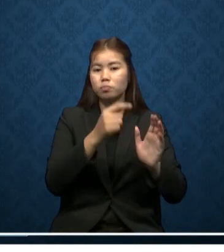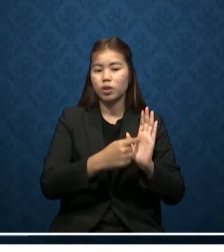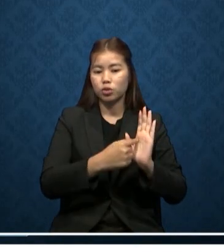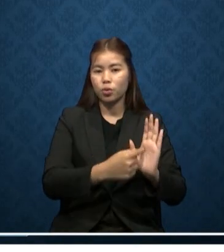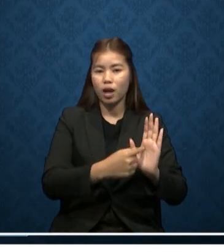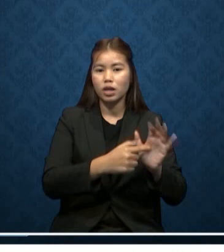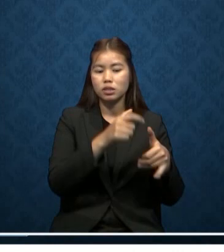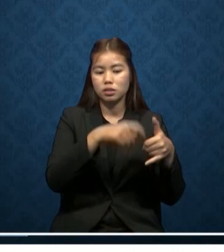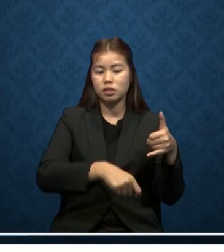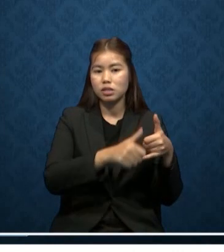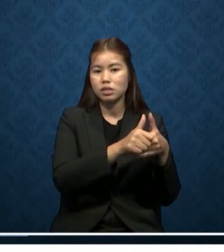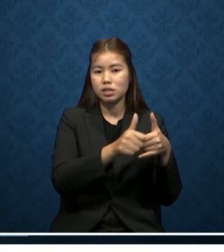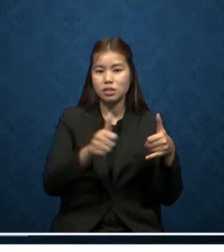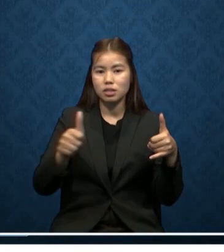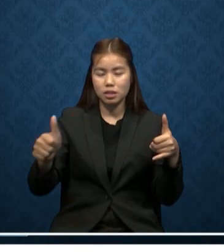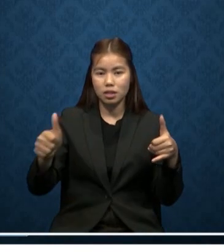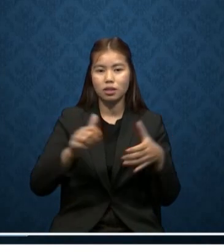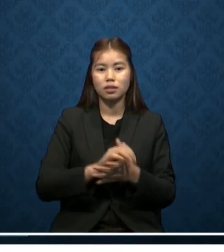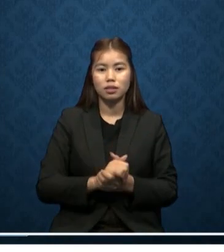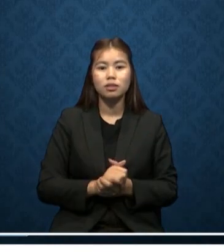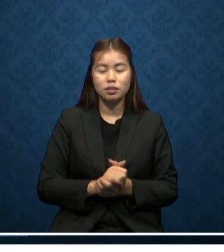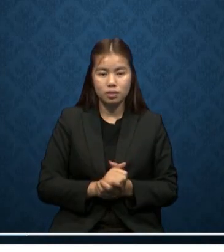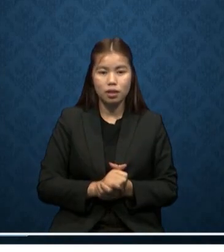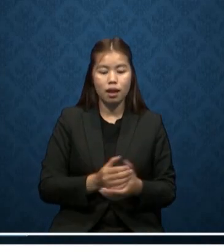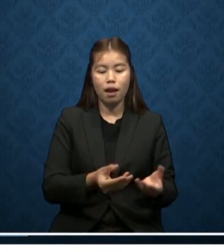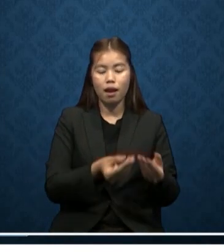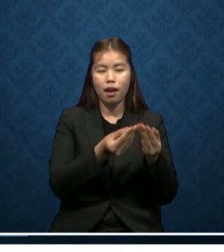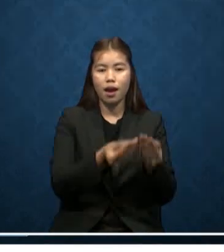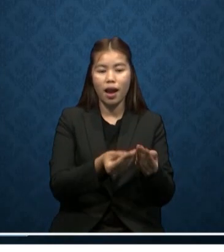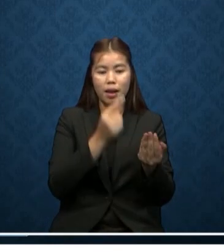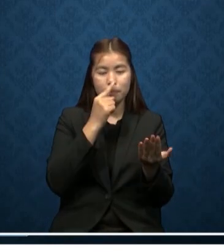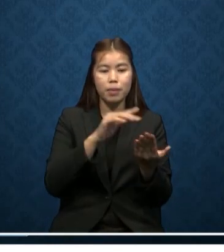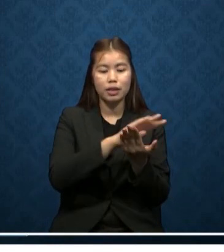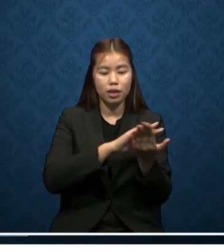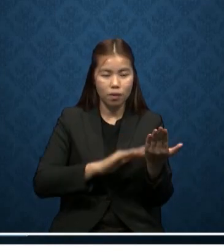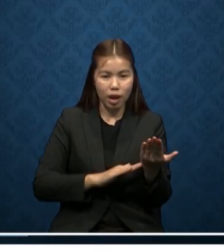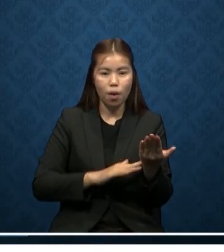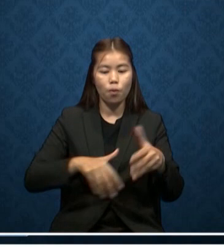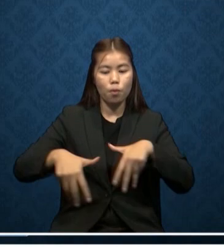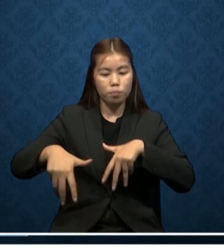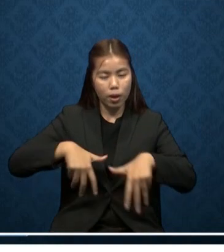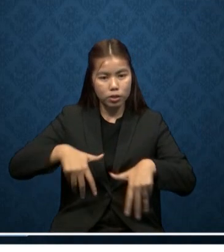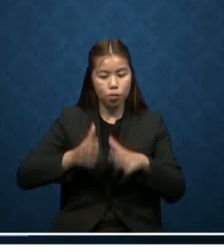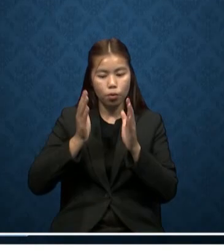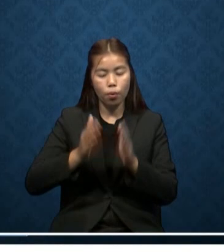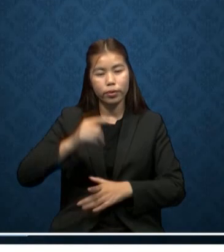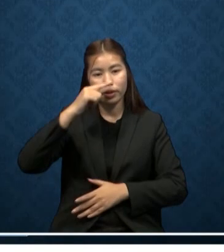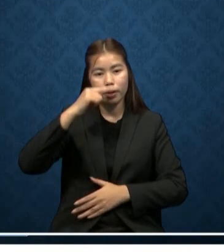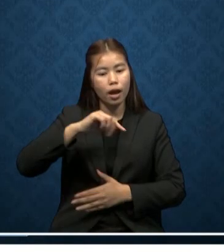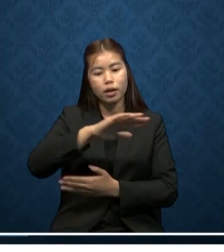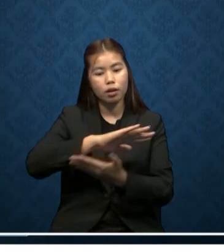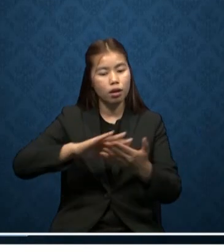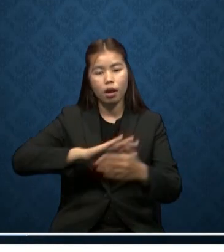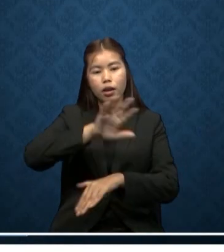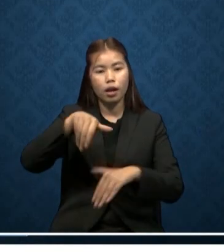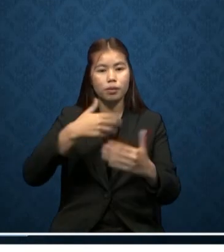ดีนะครับให้กับประเทศของเราให้กับผู้ที่เกี่ยวข้องทั้งประเทศนะในการเ่อทำงานเรื่อง